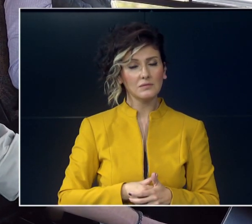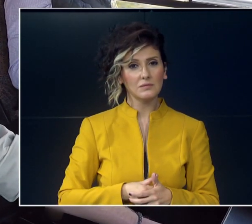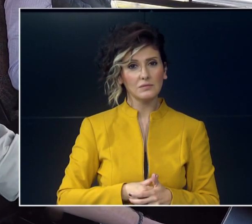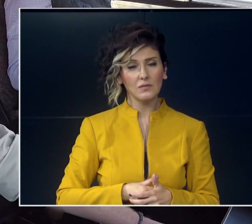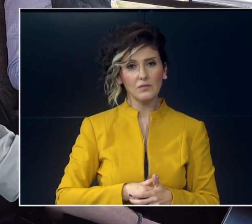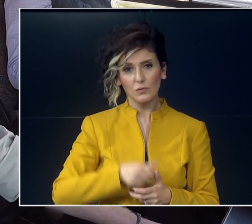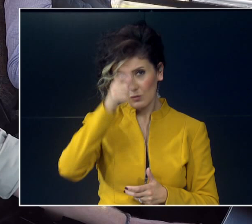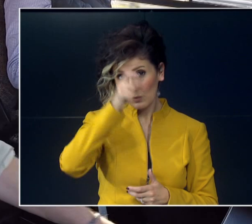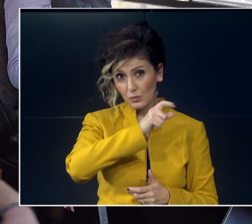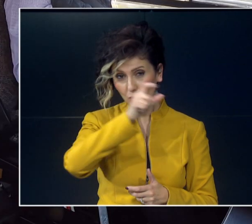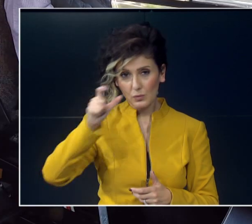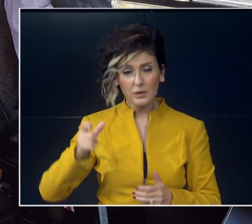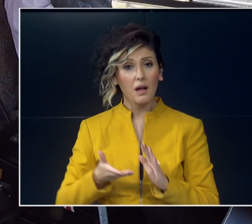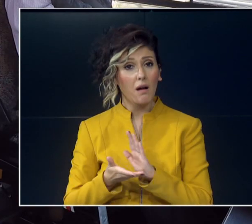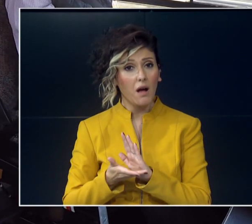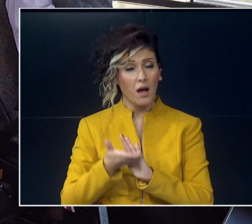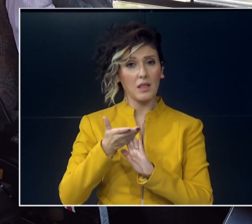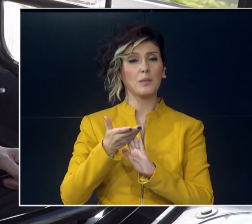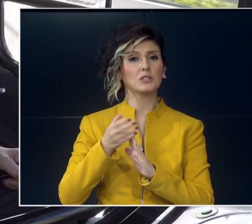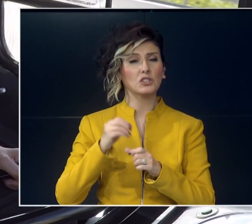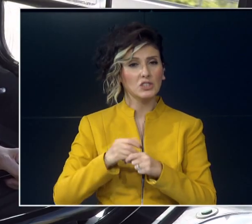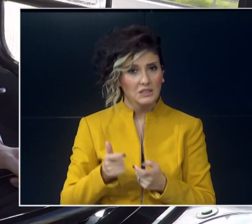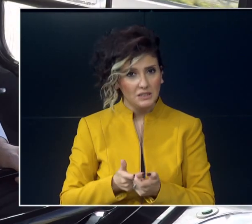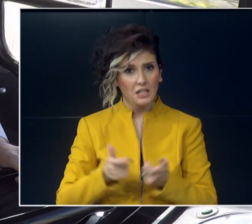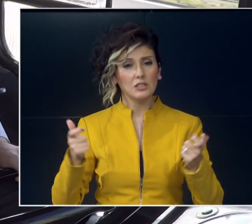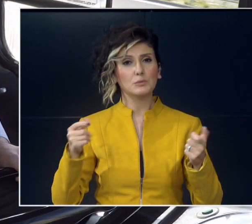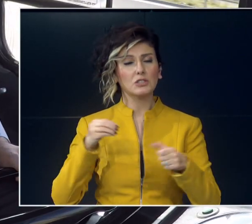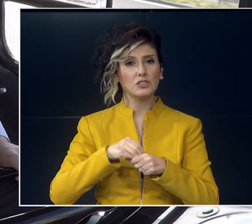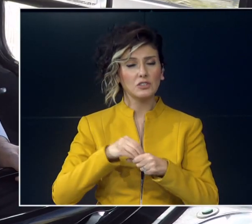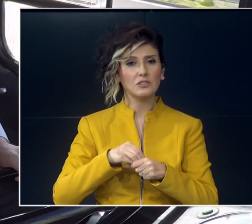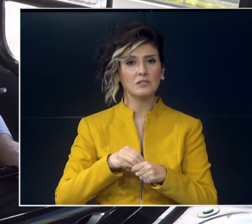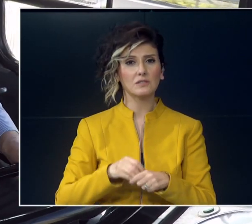ülkemizin kalkınması için, gelişmesi için,